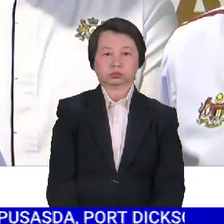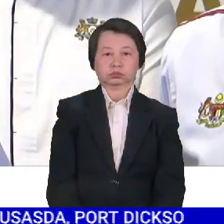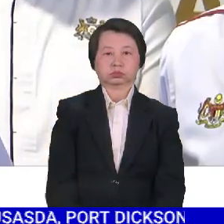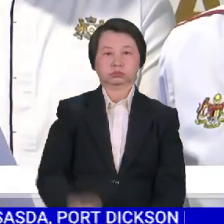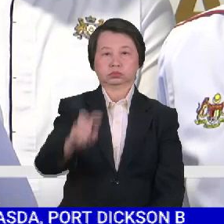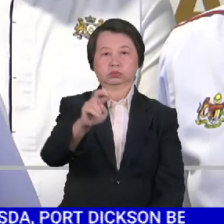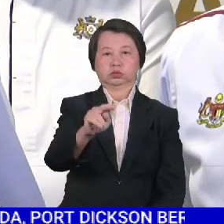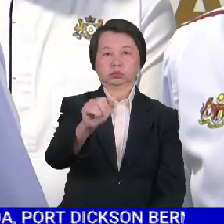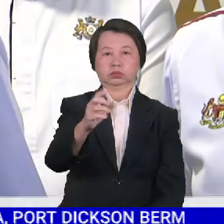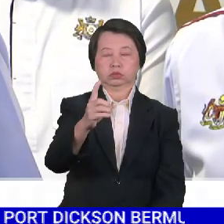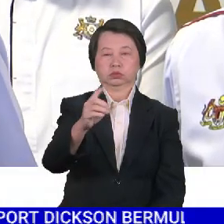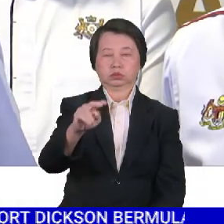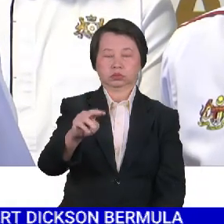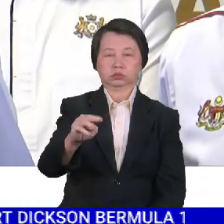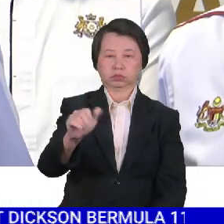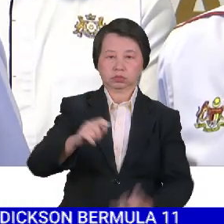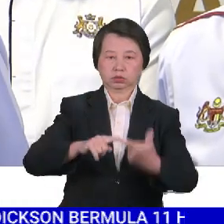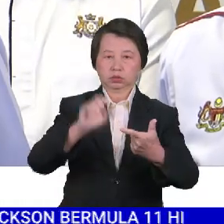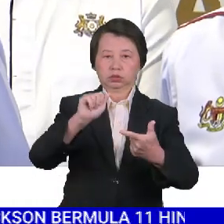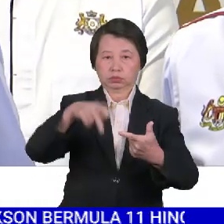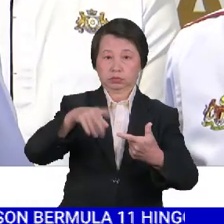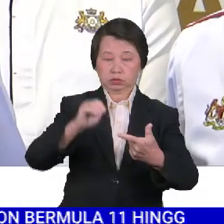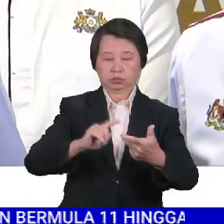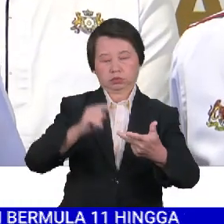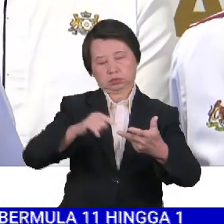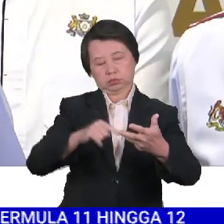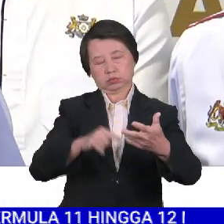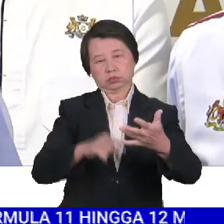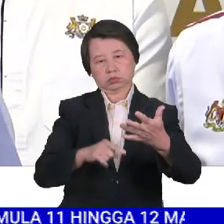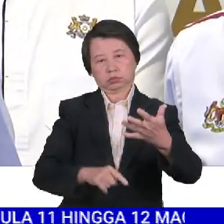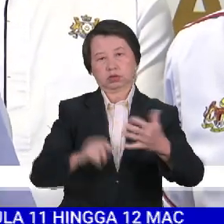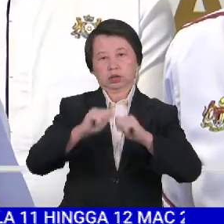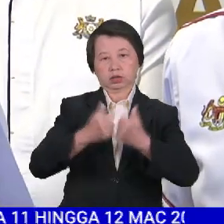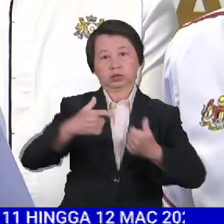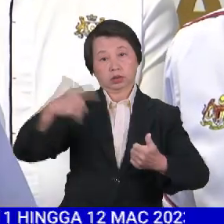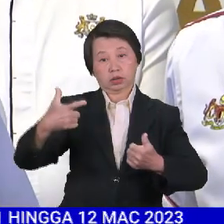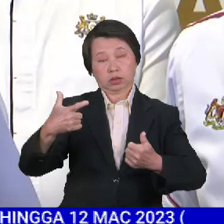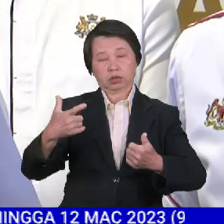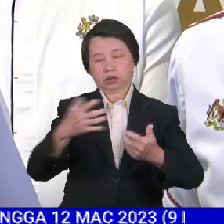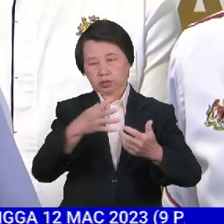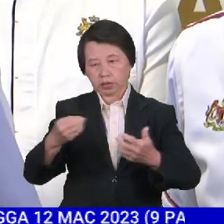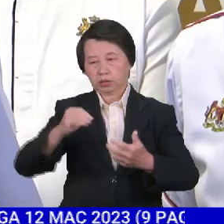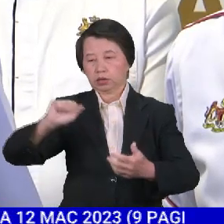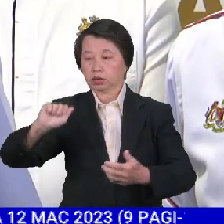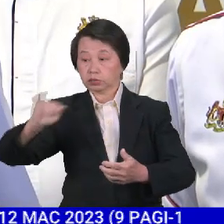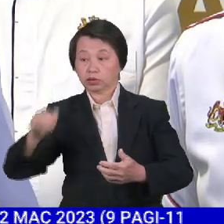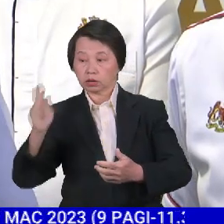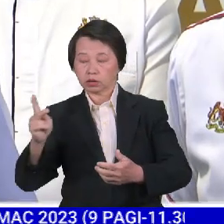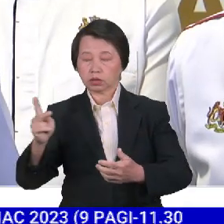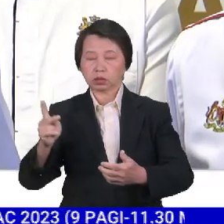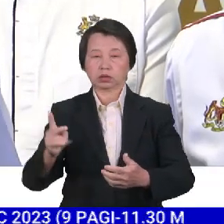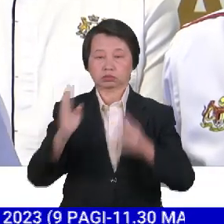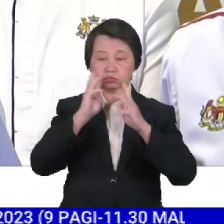NADMA dengan APA, APM dan beberapa agensi lain bersama-sama dengan jawatan kuasa bencana di